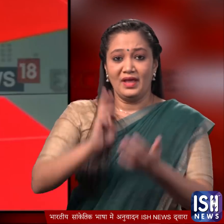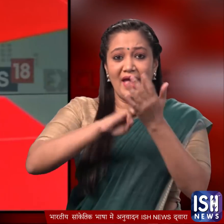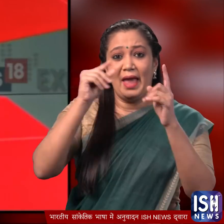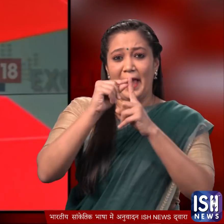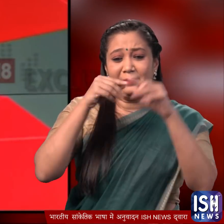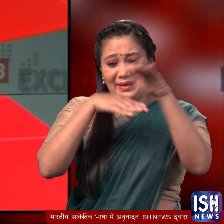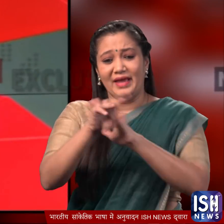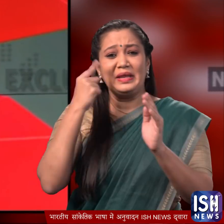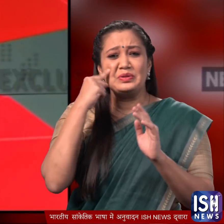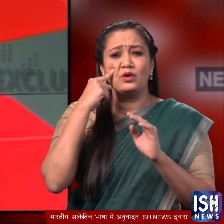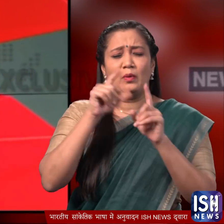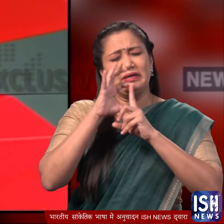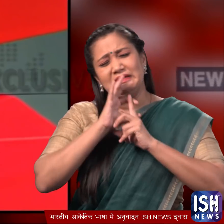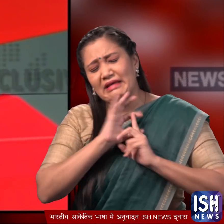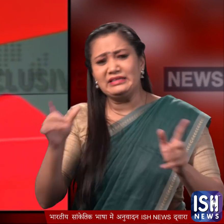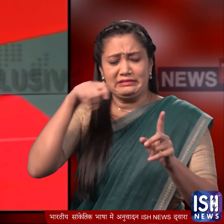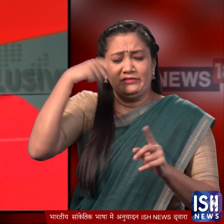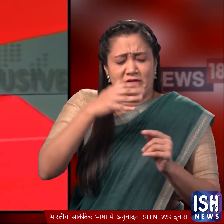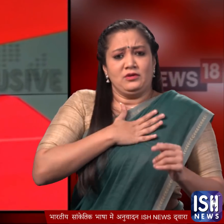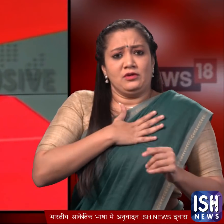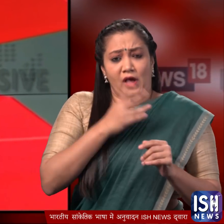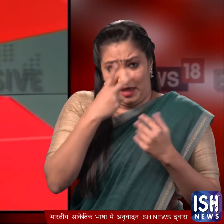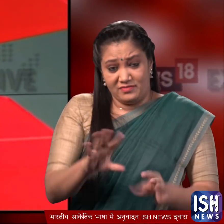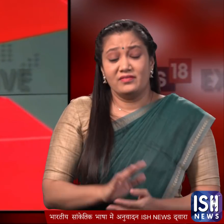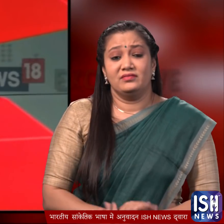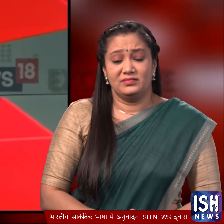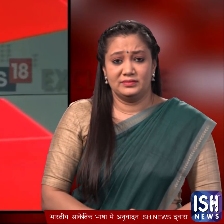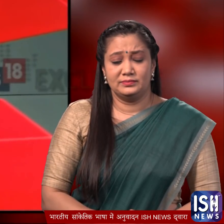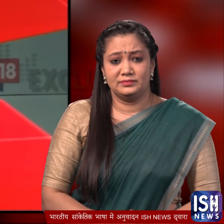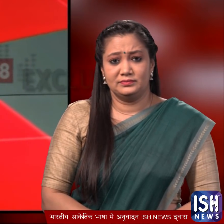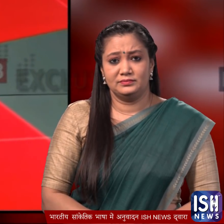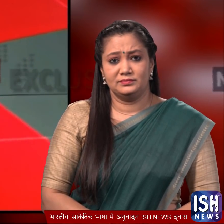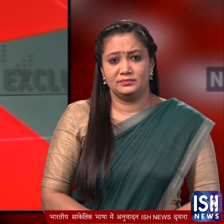मध्य प्रदेश के इंदौर से एक दिल दहलाने देने वाला वीडियो सामने आया।